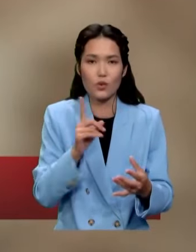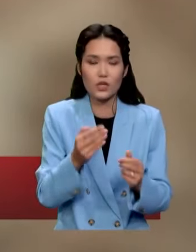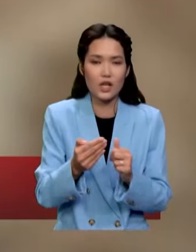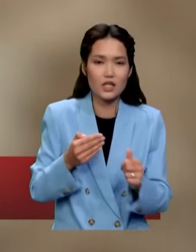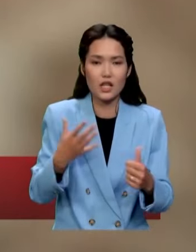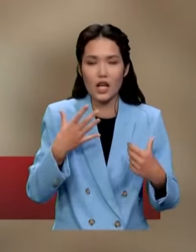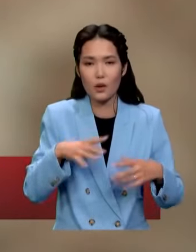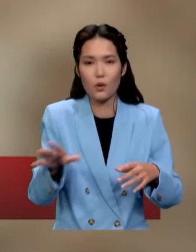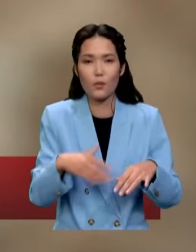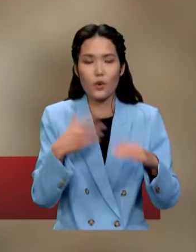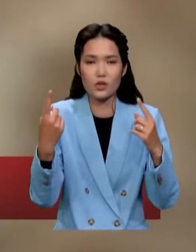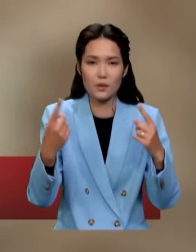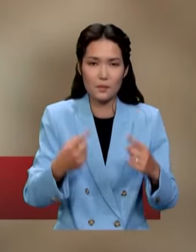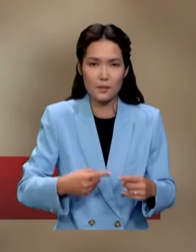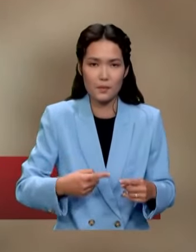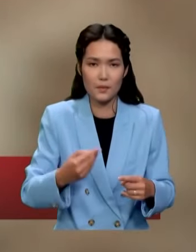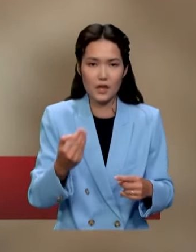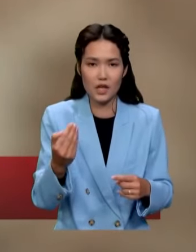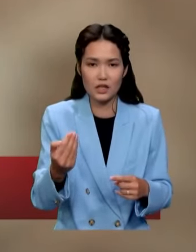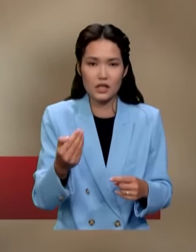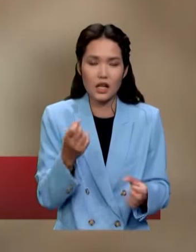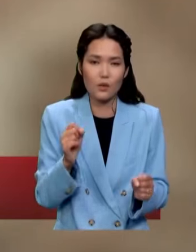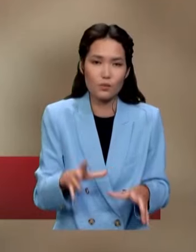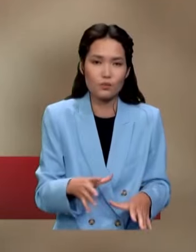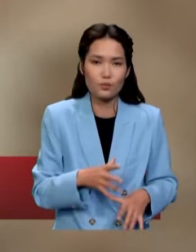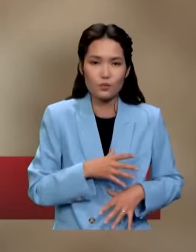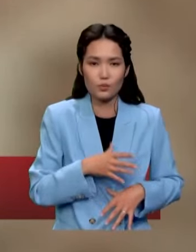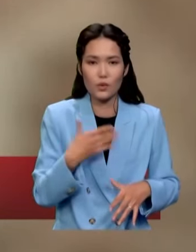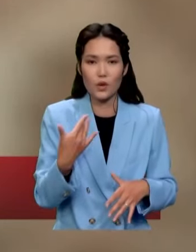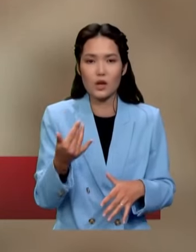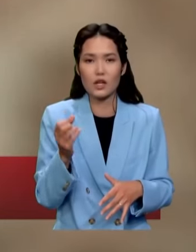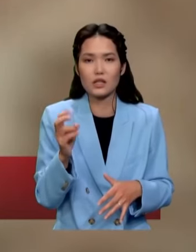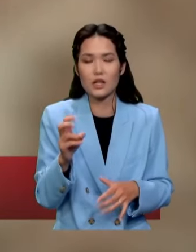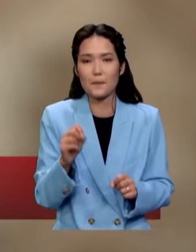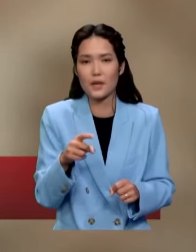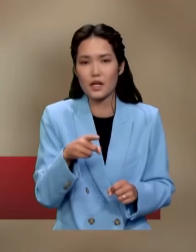на панику. А, наверное, как бы